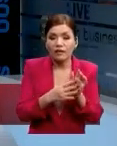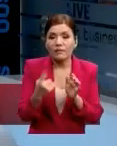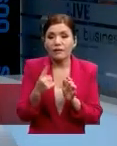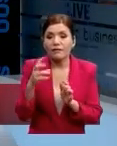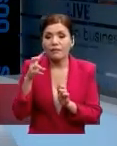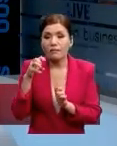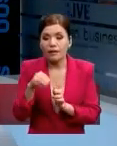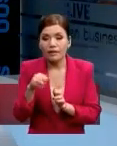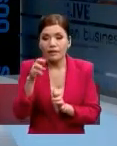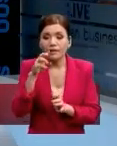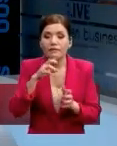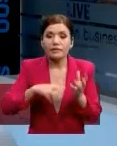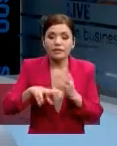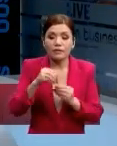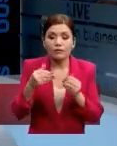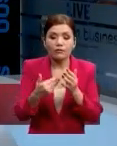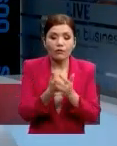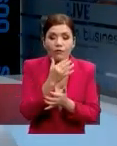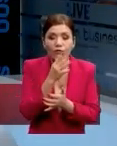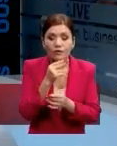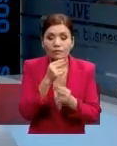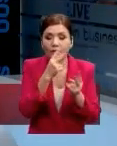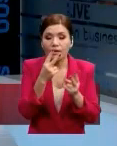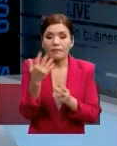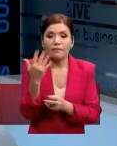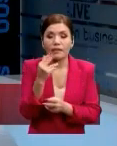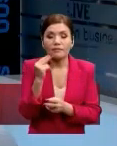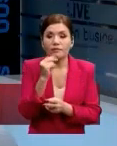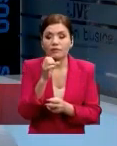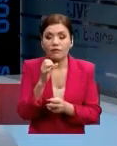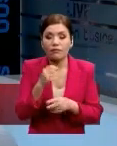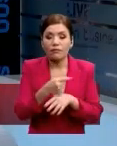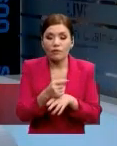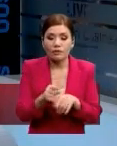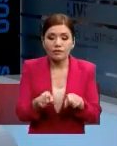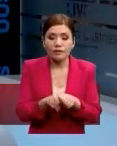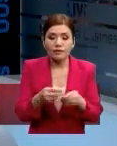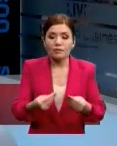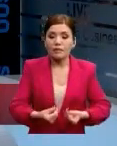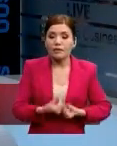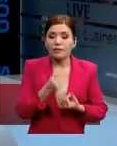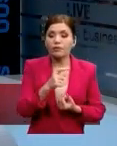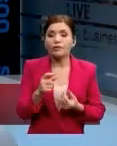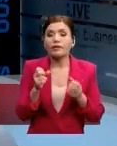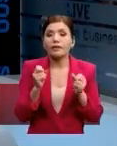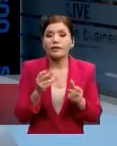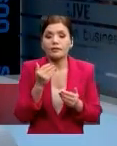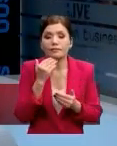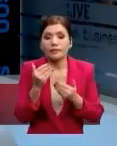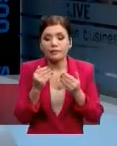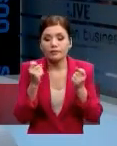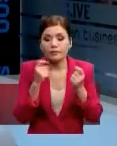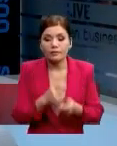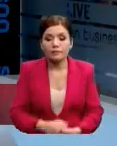марта, страна проснется по новому времени в пятом часовом поясе. Как это отразится на жителях, расскажет моя коллега